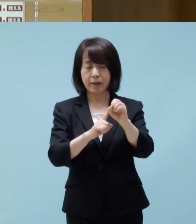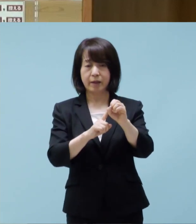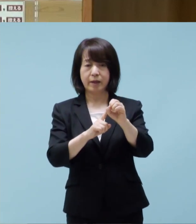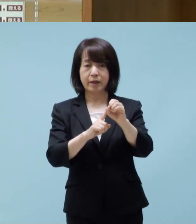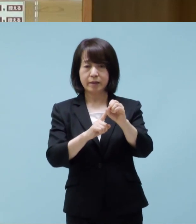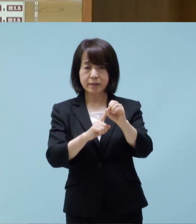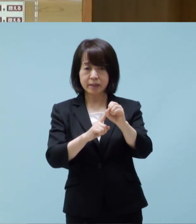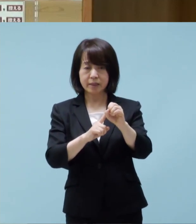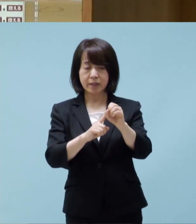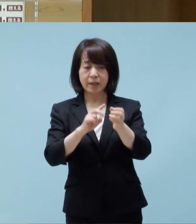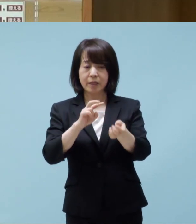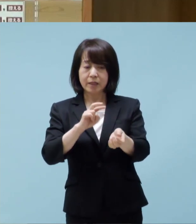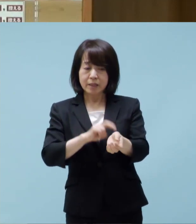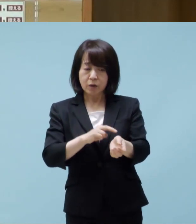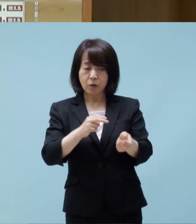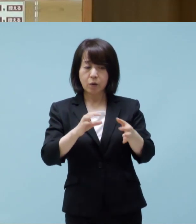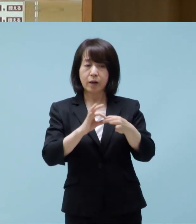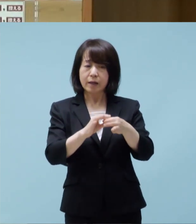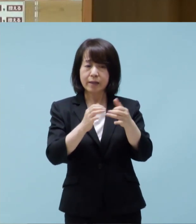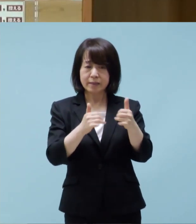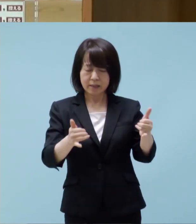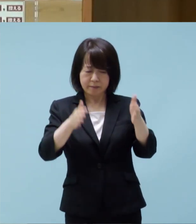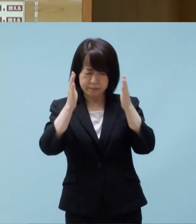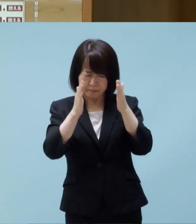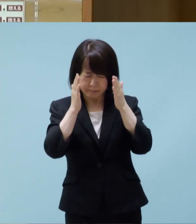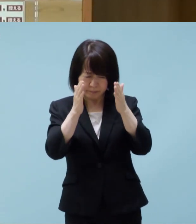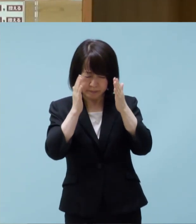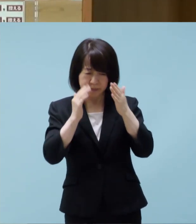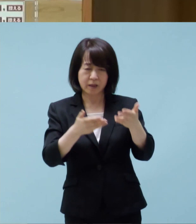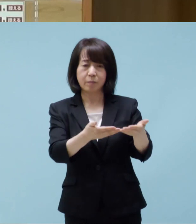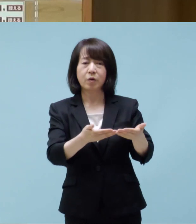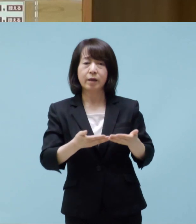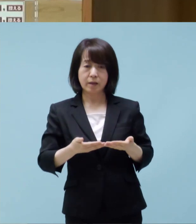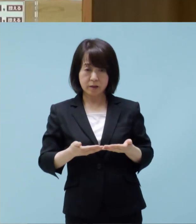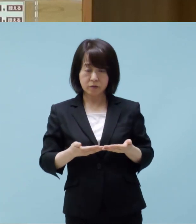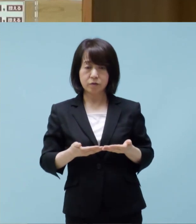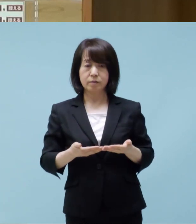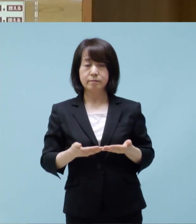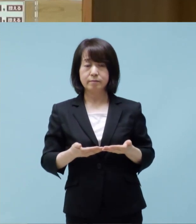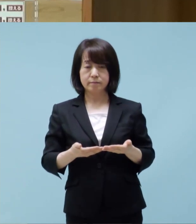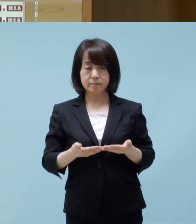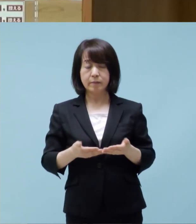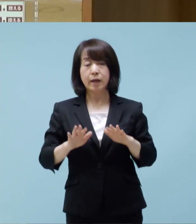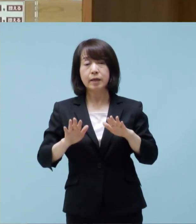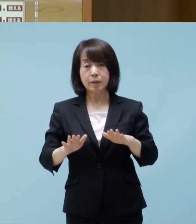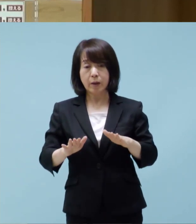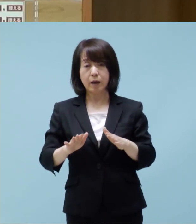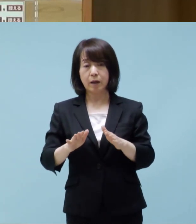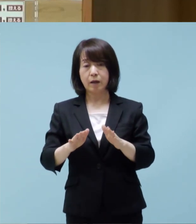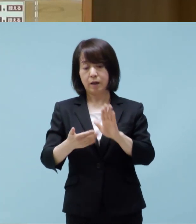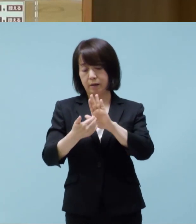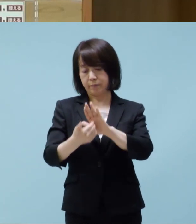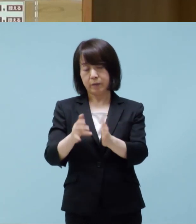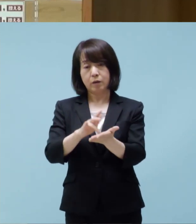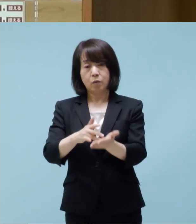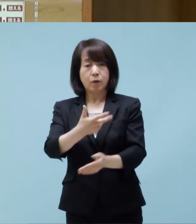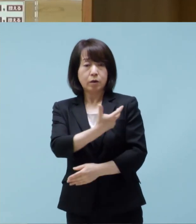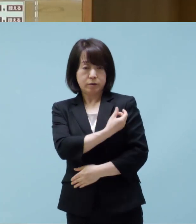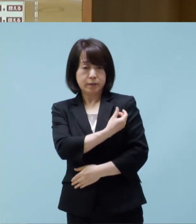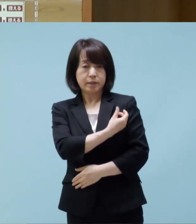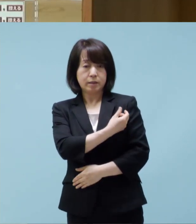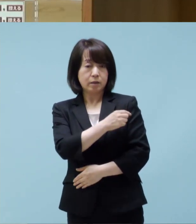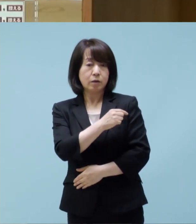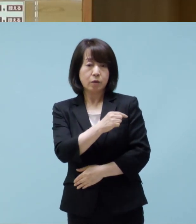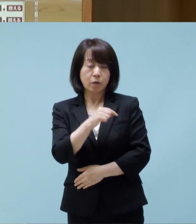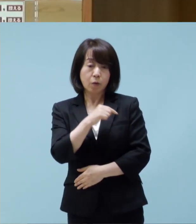方頑張っていただいているところでございますが、まあ、今ワクチンの接種、まあ、これも高齢者の方